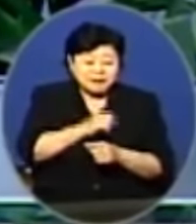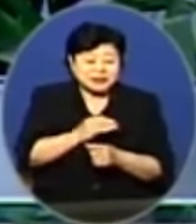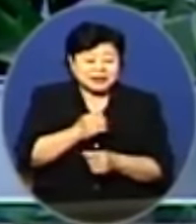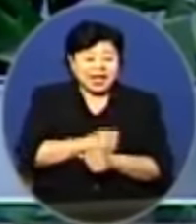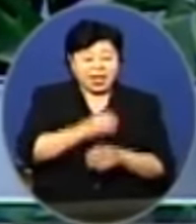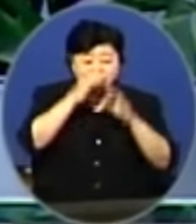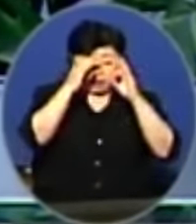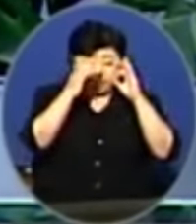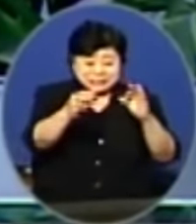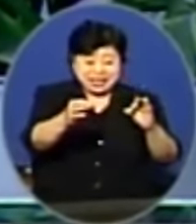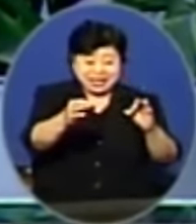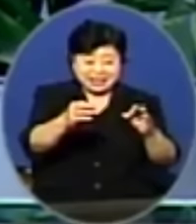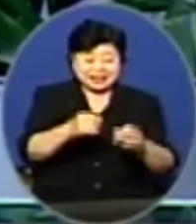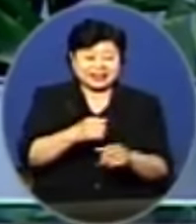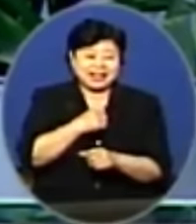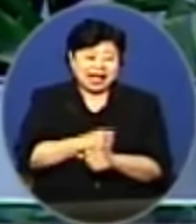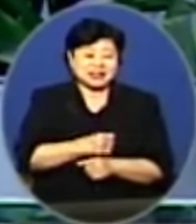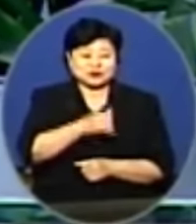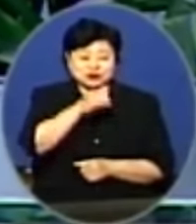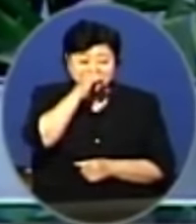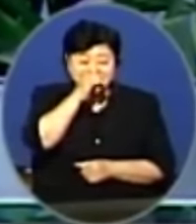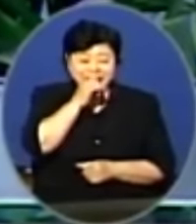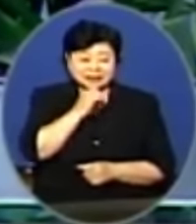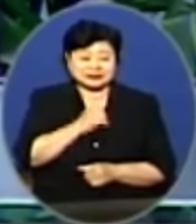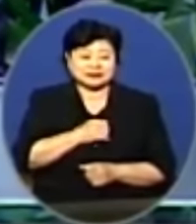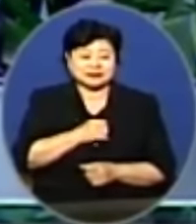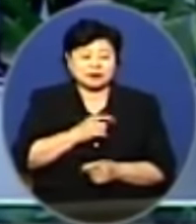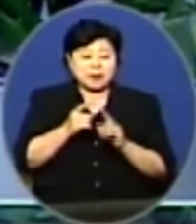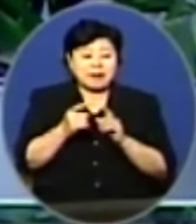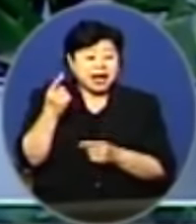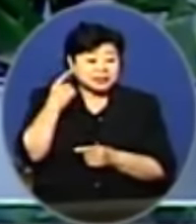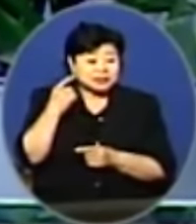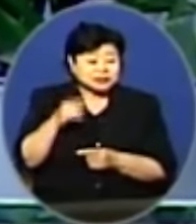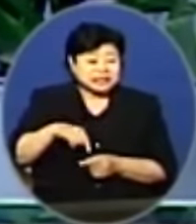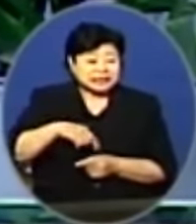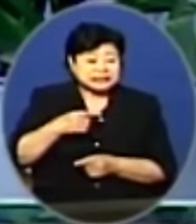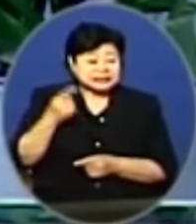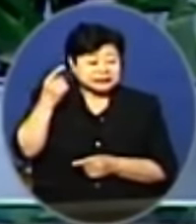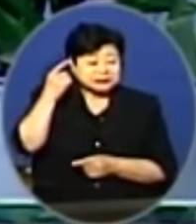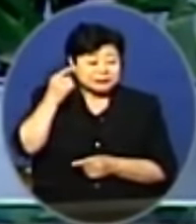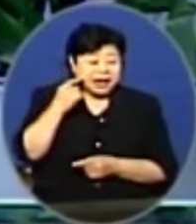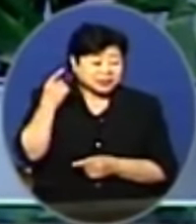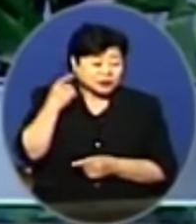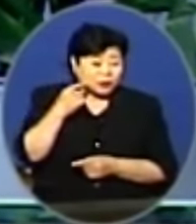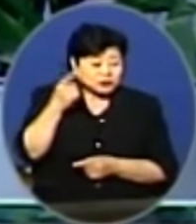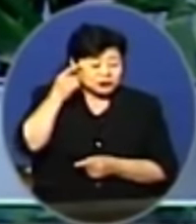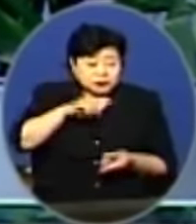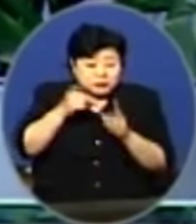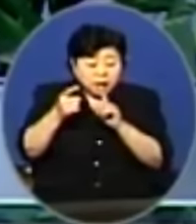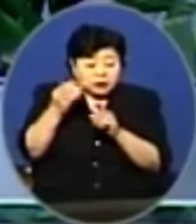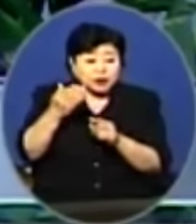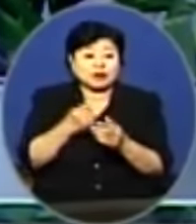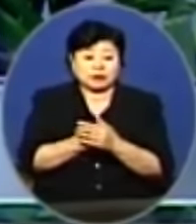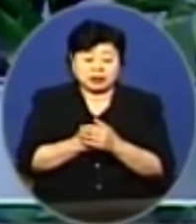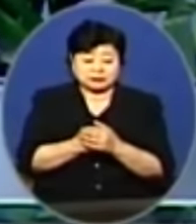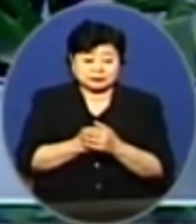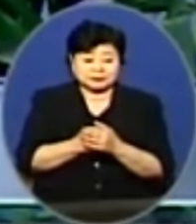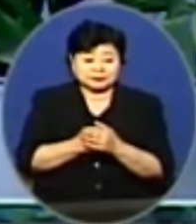된다 해보자 할 수 있는 것은 여러분의 말을 들은 여러분의 정신이 그렇게 만들어주는 것입니다.